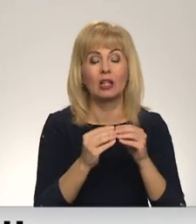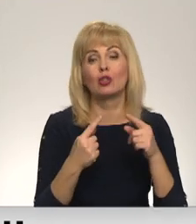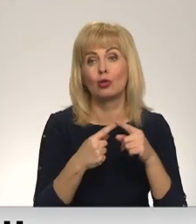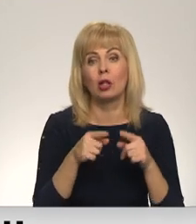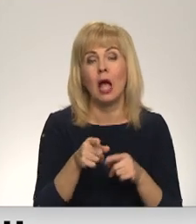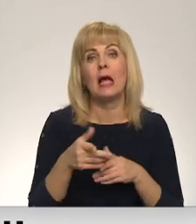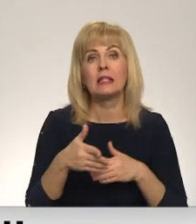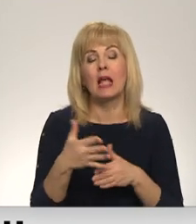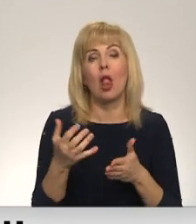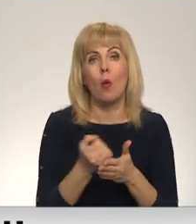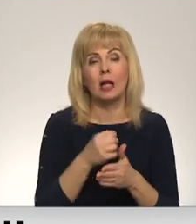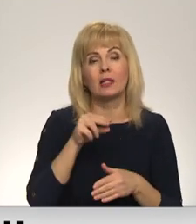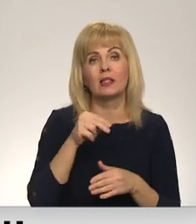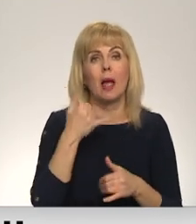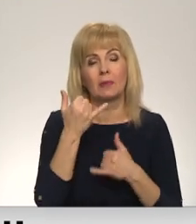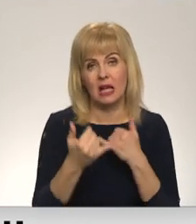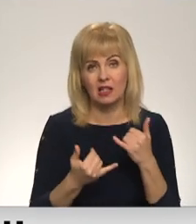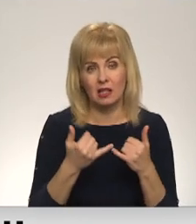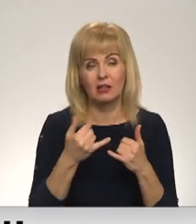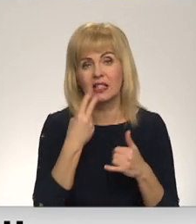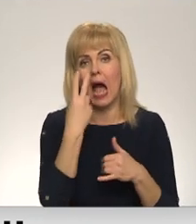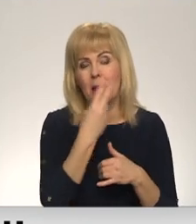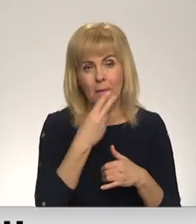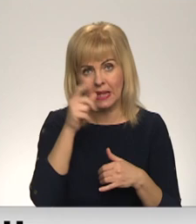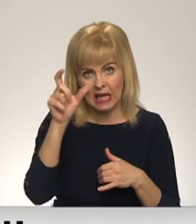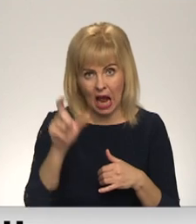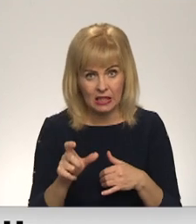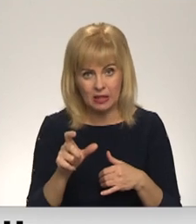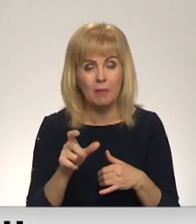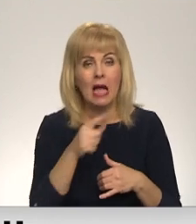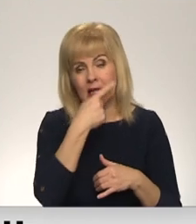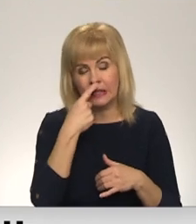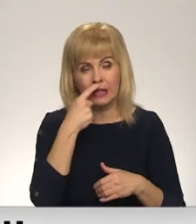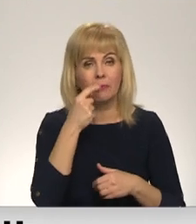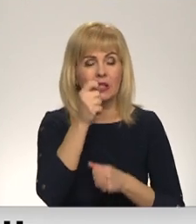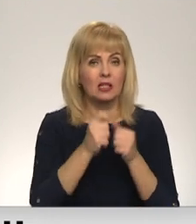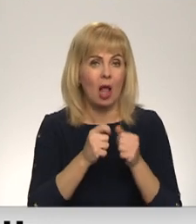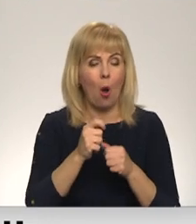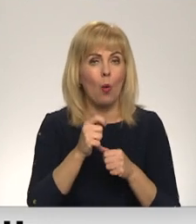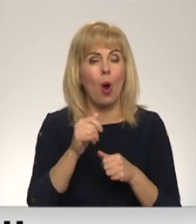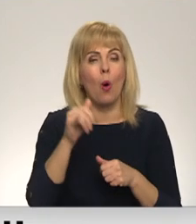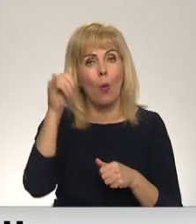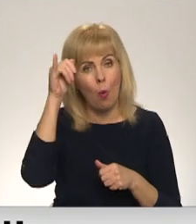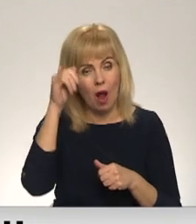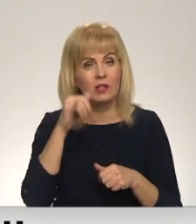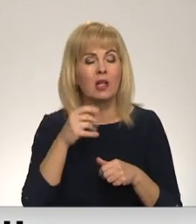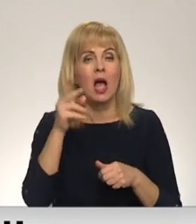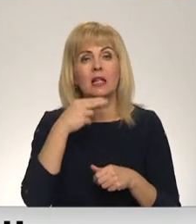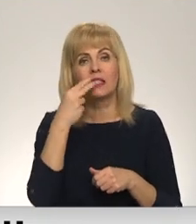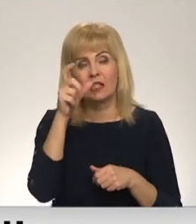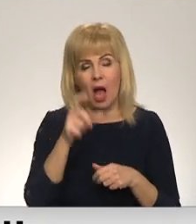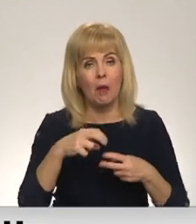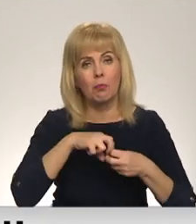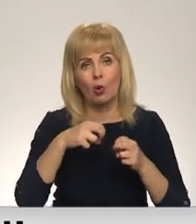ceļa atrodas arī zemnieku saimniecība Dukāte ar vairāk nekā 100 slaucamām govīm. Saimniekam tas nozīmē galvas sāpes ne tikai par to,